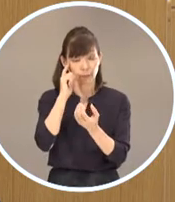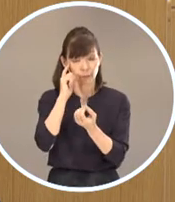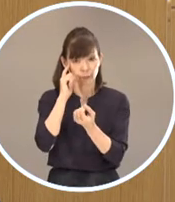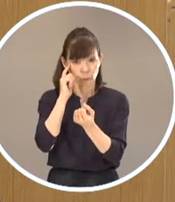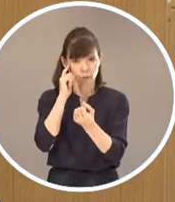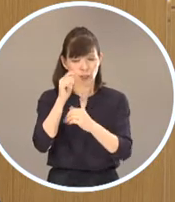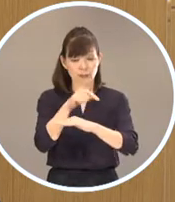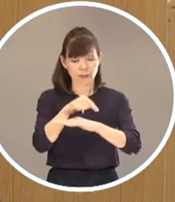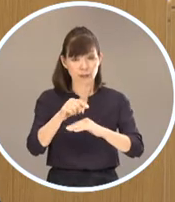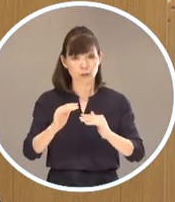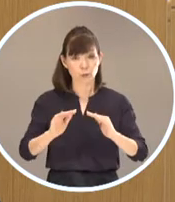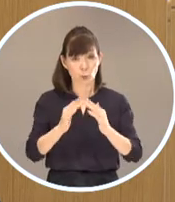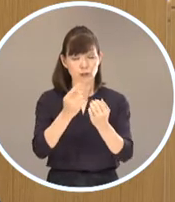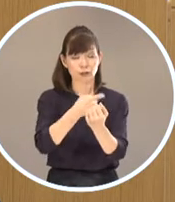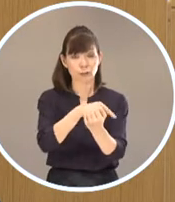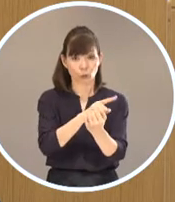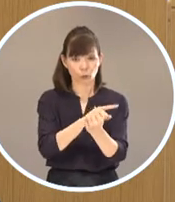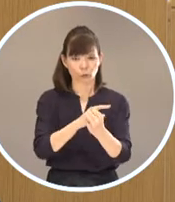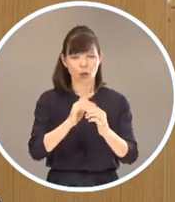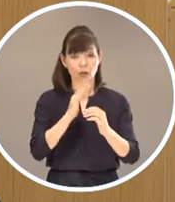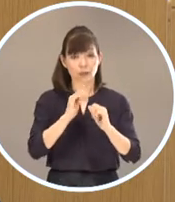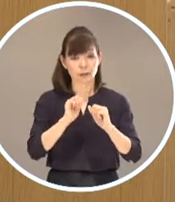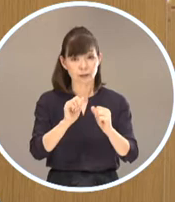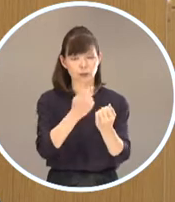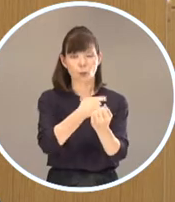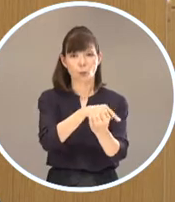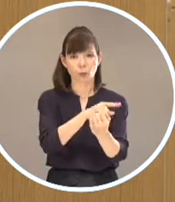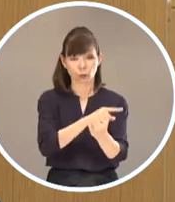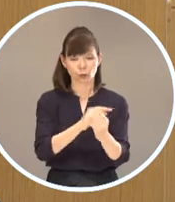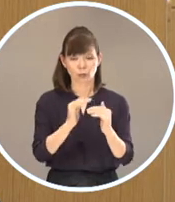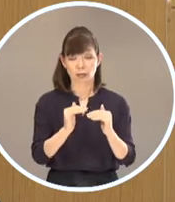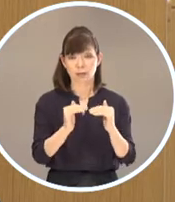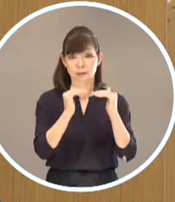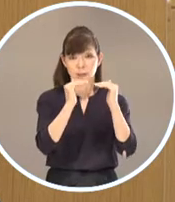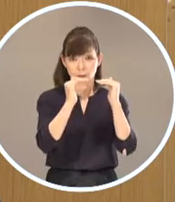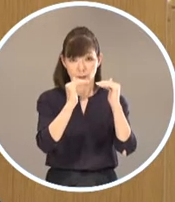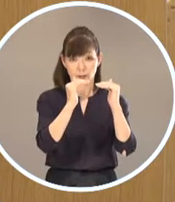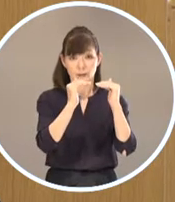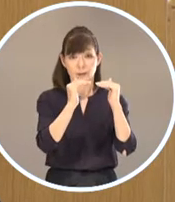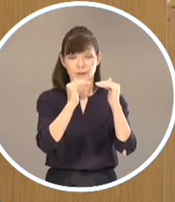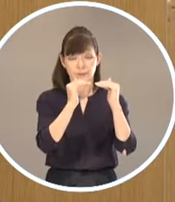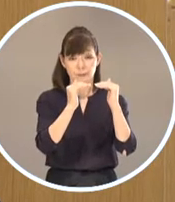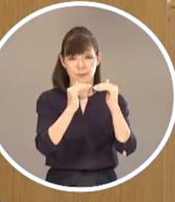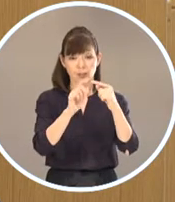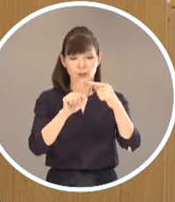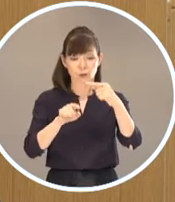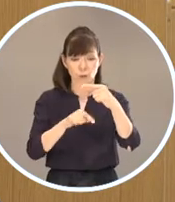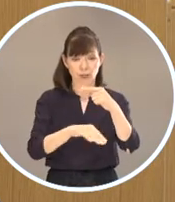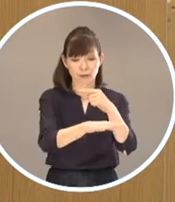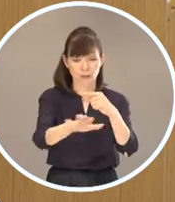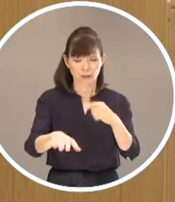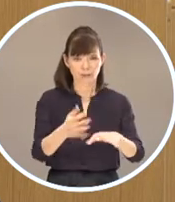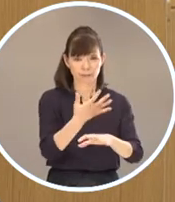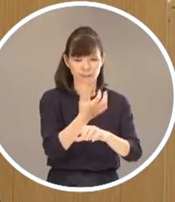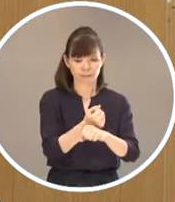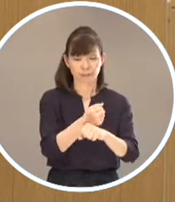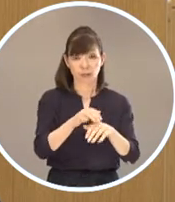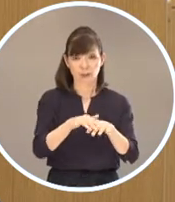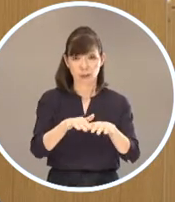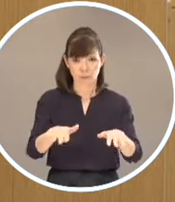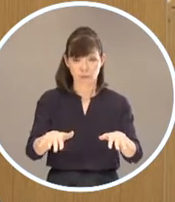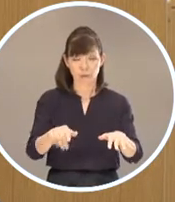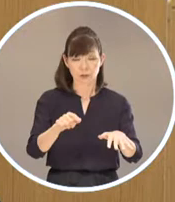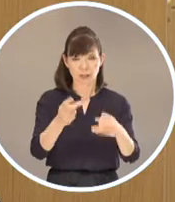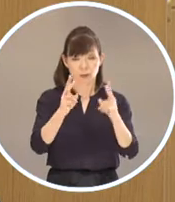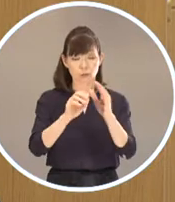った戦略構築力と施策の実行力をさらに高める取り組みを進め、町内全体に定着させることで、広島